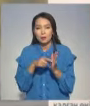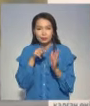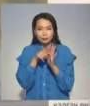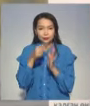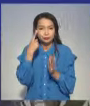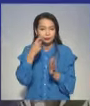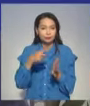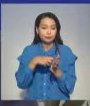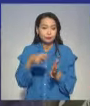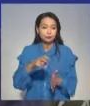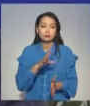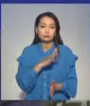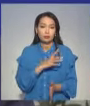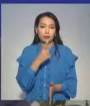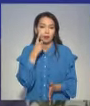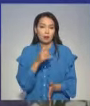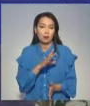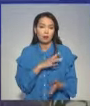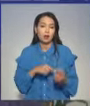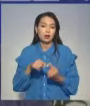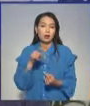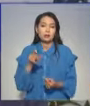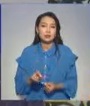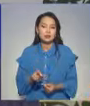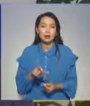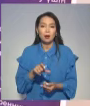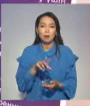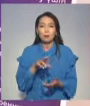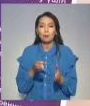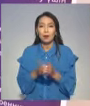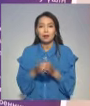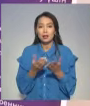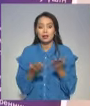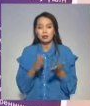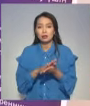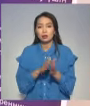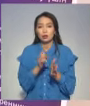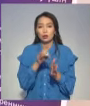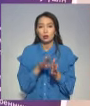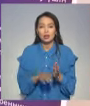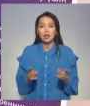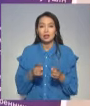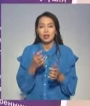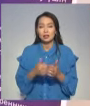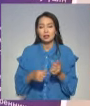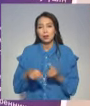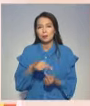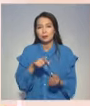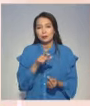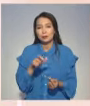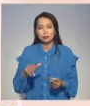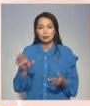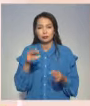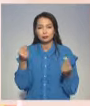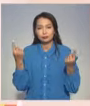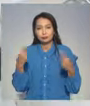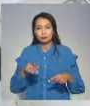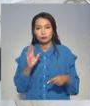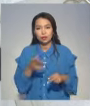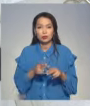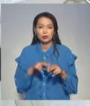хабарлама жіберілгенін айтады. Кәсіпкерлік палатасындағылар жағдай бұлай ушыға берсе, шағын кәсіп иелері құрдымға кетеді деп дабыл қағуда. Сондықтан